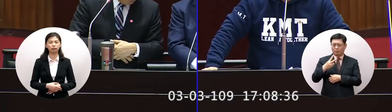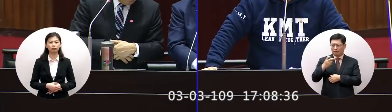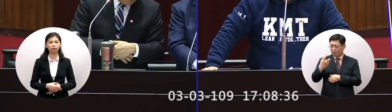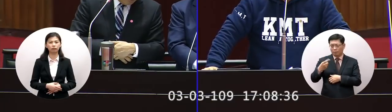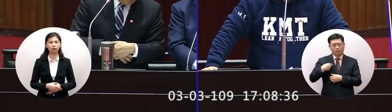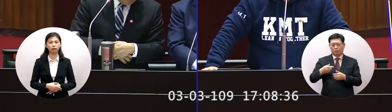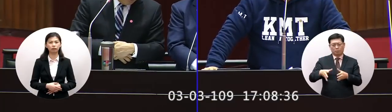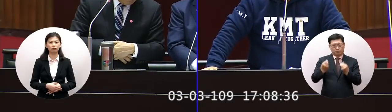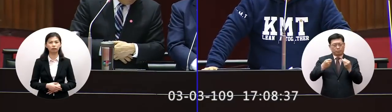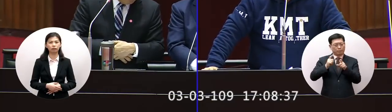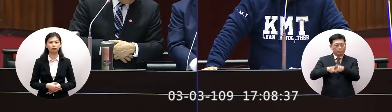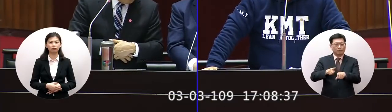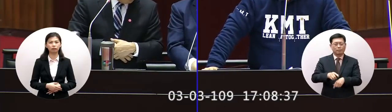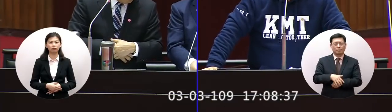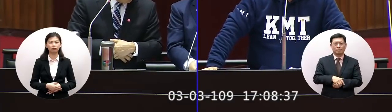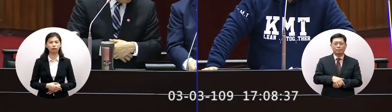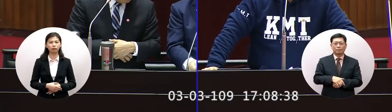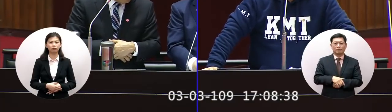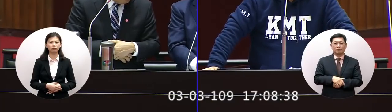规定啦。